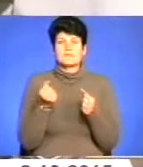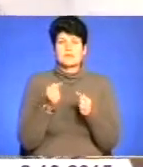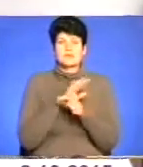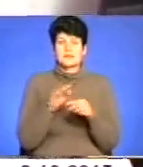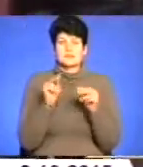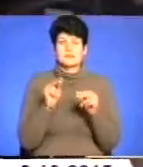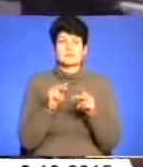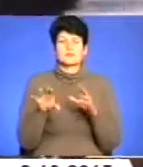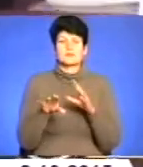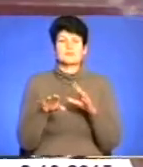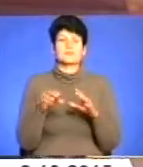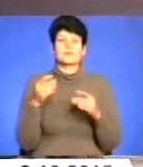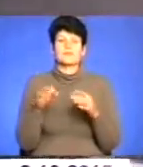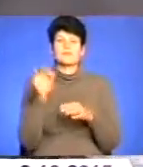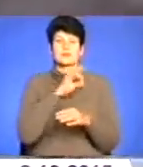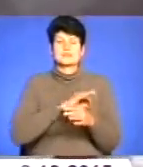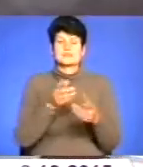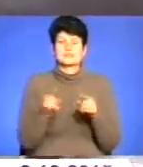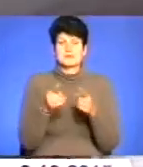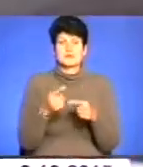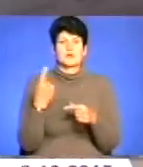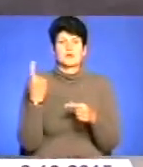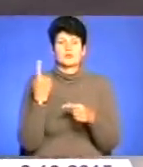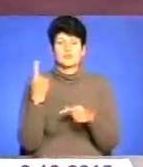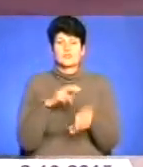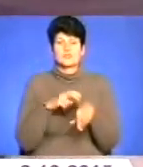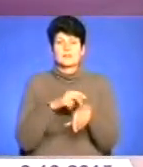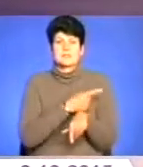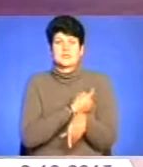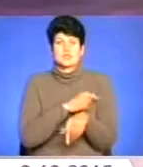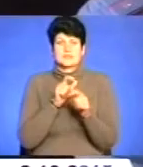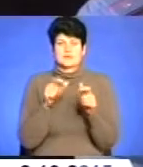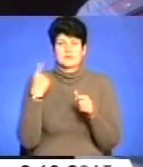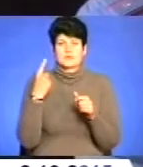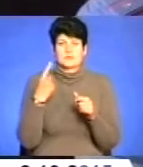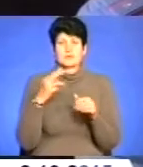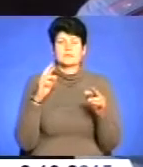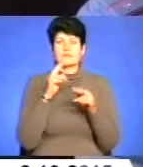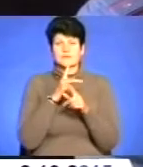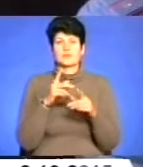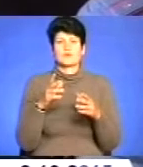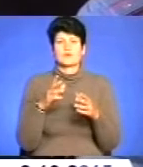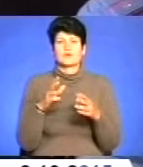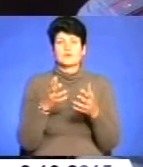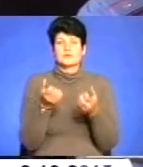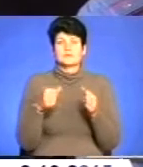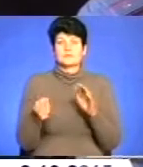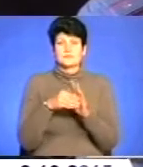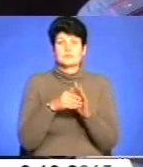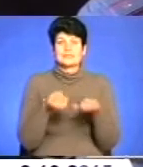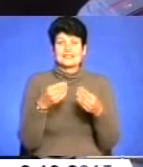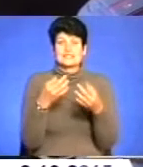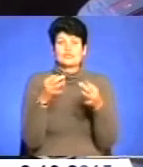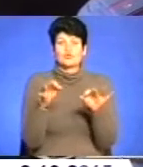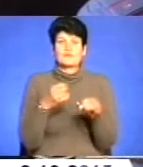вигоди затримали головного лікаря одного з медичних закладів області. Дану неправомірну вигоду він отримав за те, щоб надати дозвіл